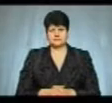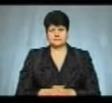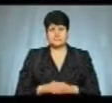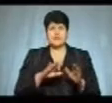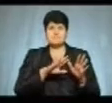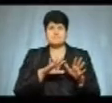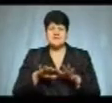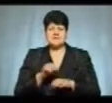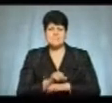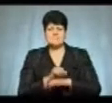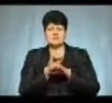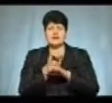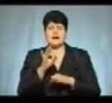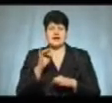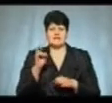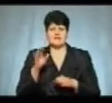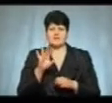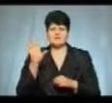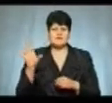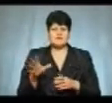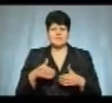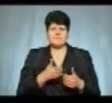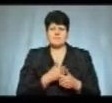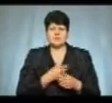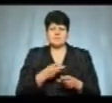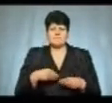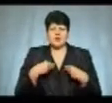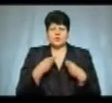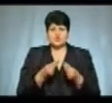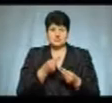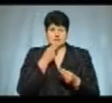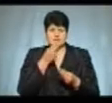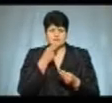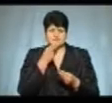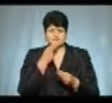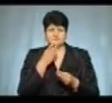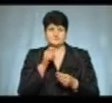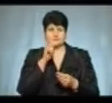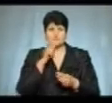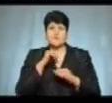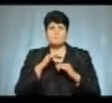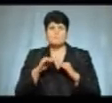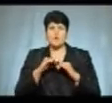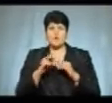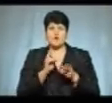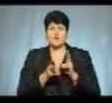Після мітингу реквієм усіх бажаючих пригощали стравами української польової кухні.